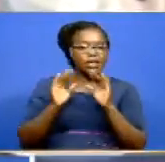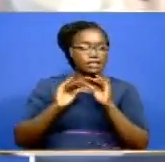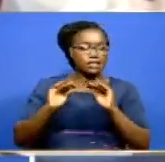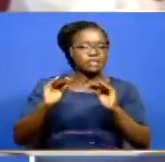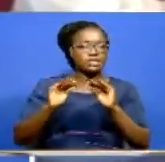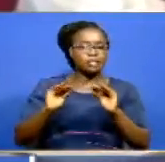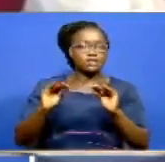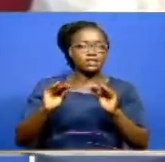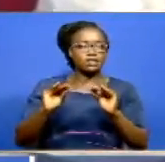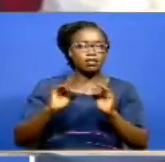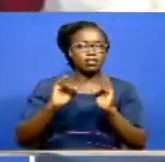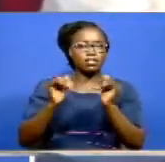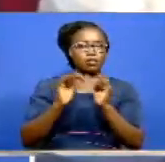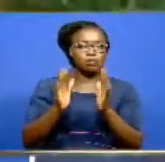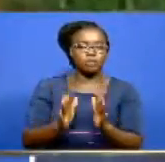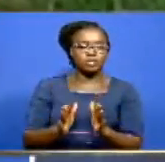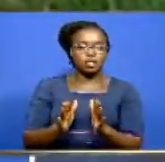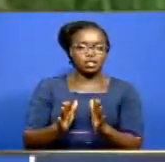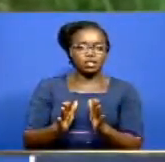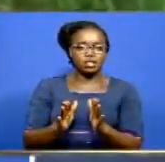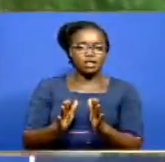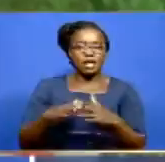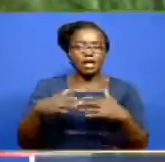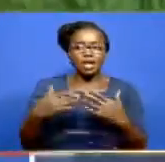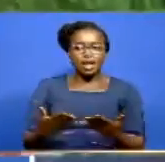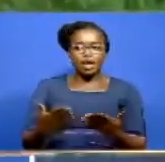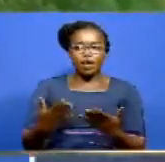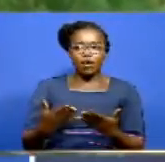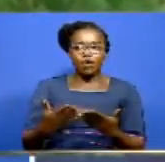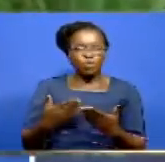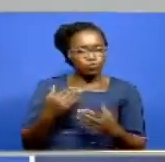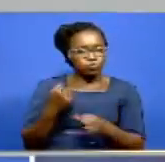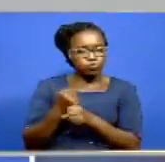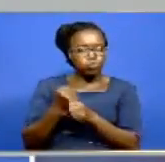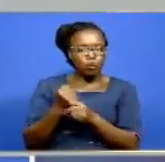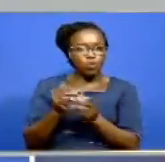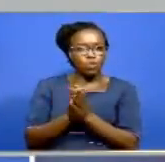wanahabari nchini kuhusu jinsi ya kukabiliana na itikadi kali.